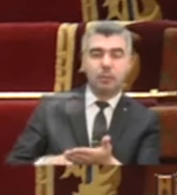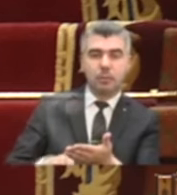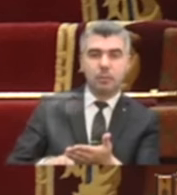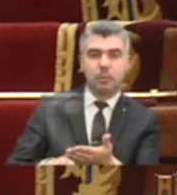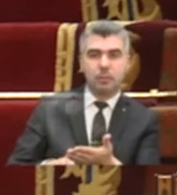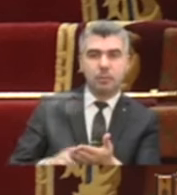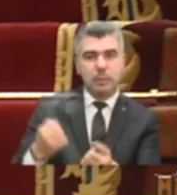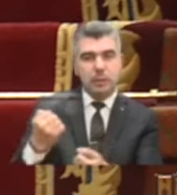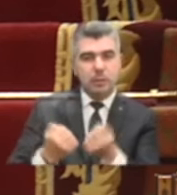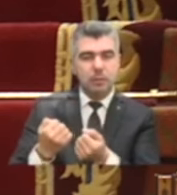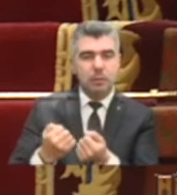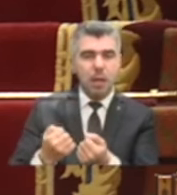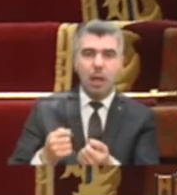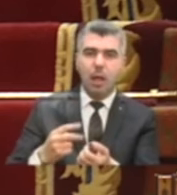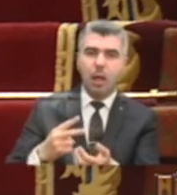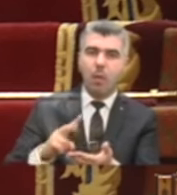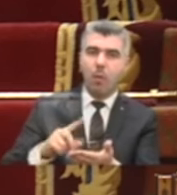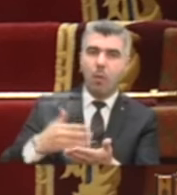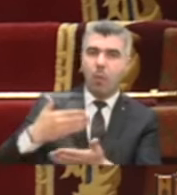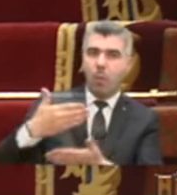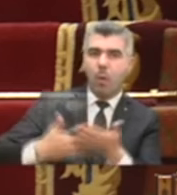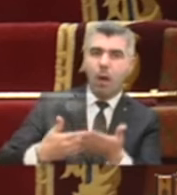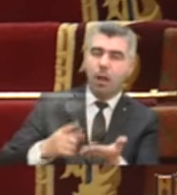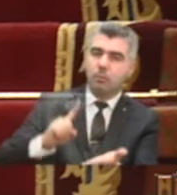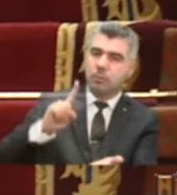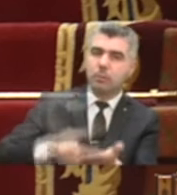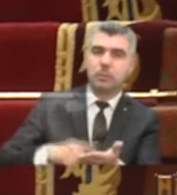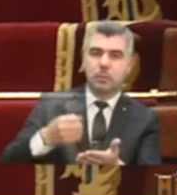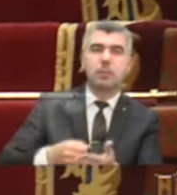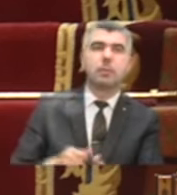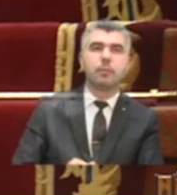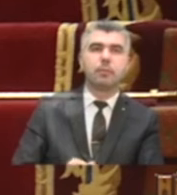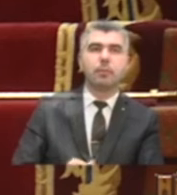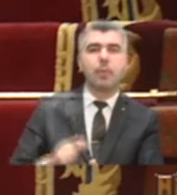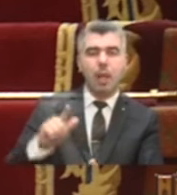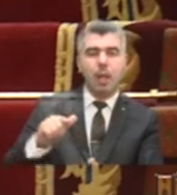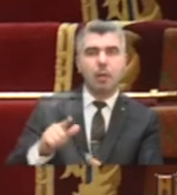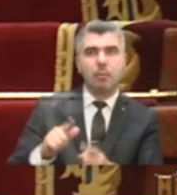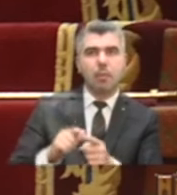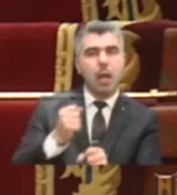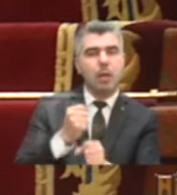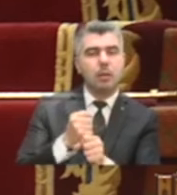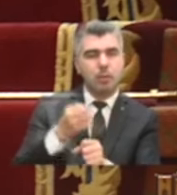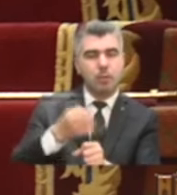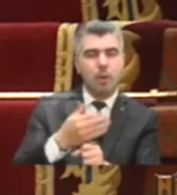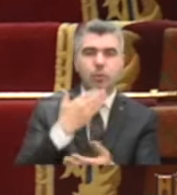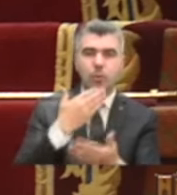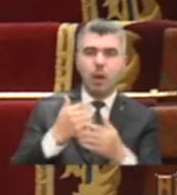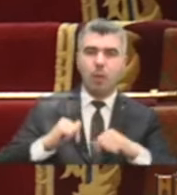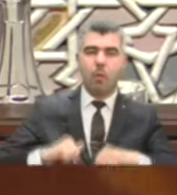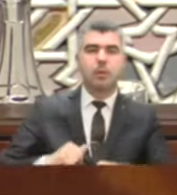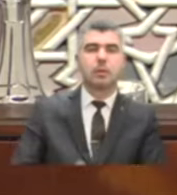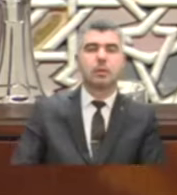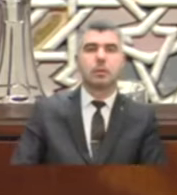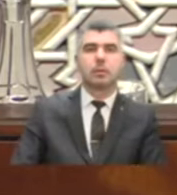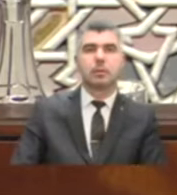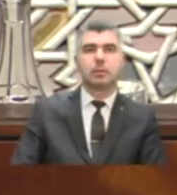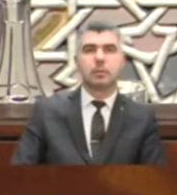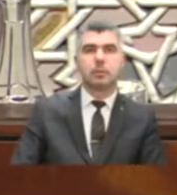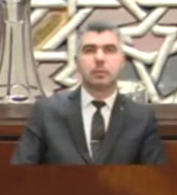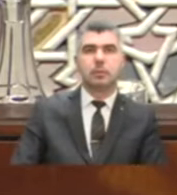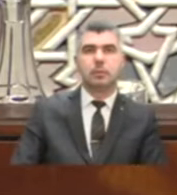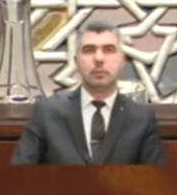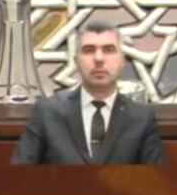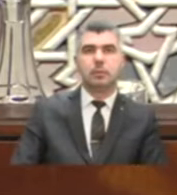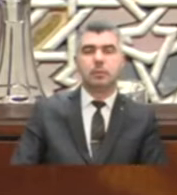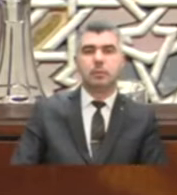السري هذا بغيتكم تعالجوه وديروا له شي حل، وهما راه كاينين، راه قائمين، خصهم يخدموا. شكرا سيد الوزير. شكرا السيد نائب